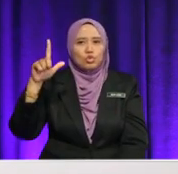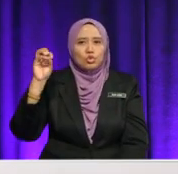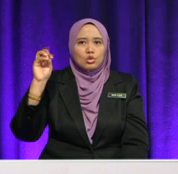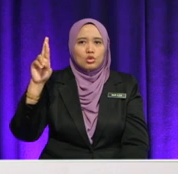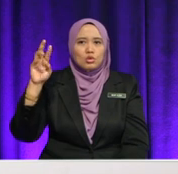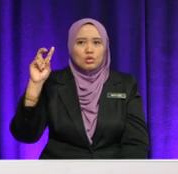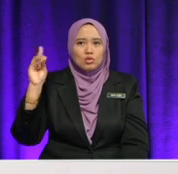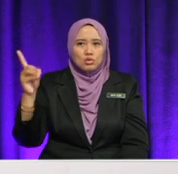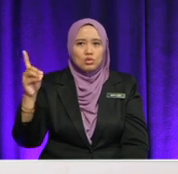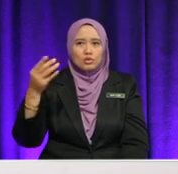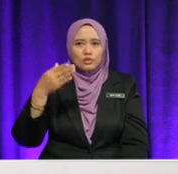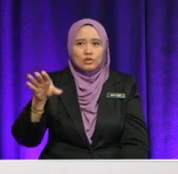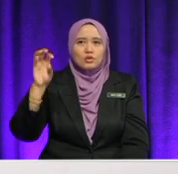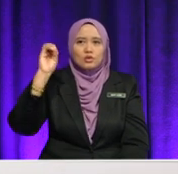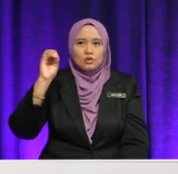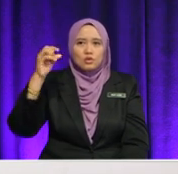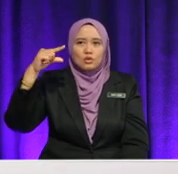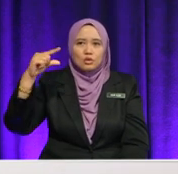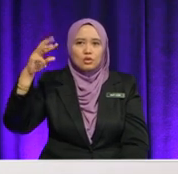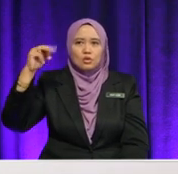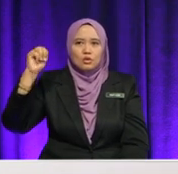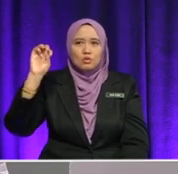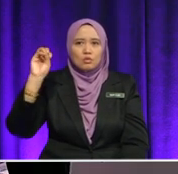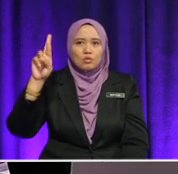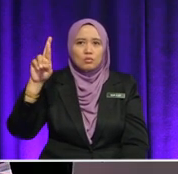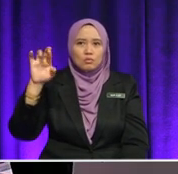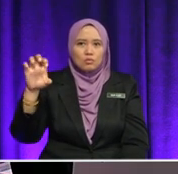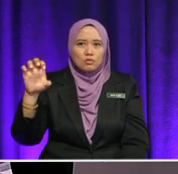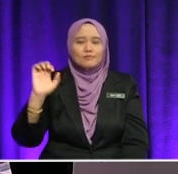Oke Paham cego alright seterusnya